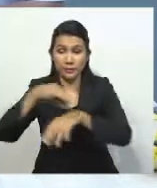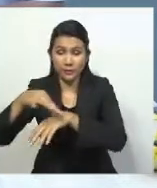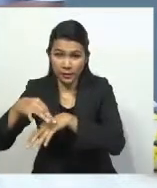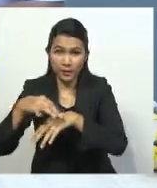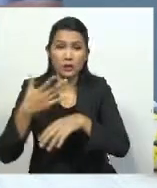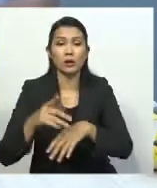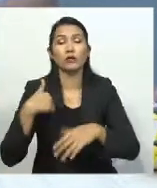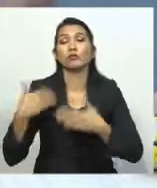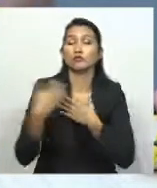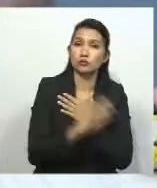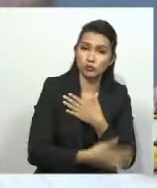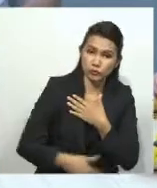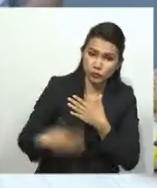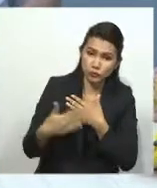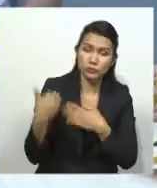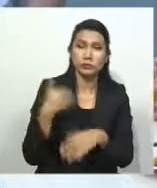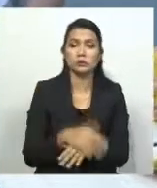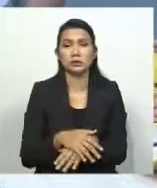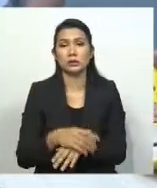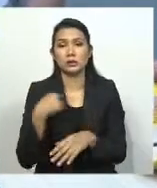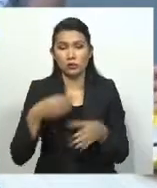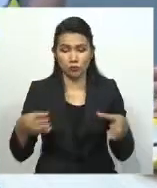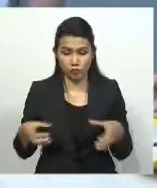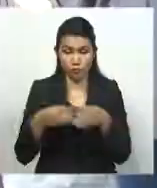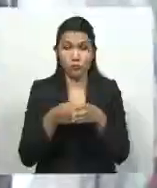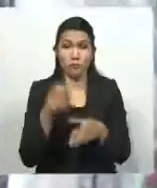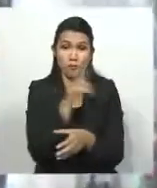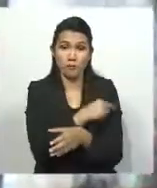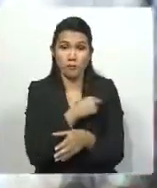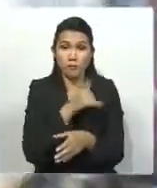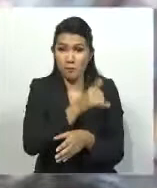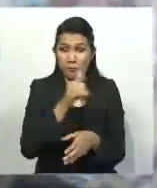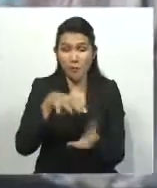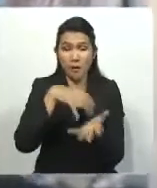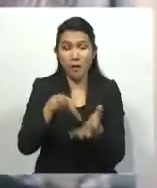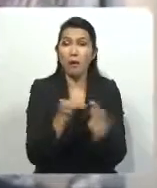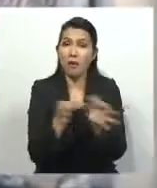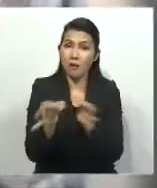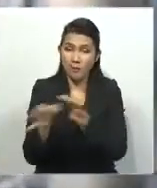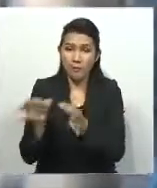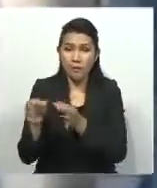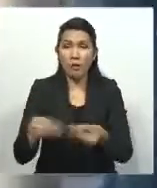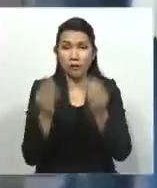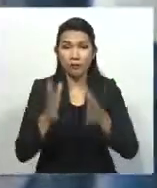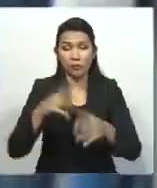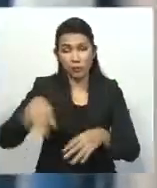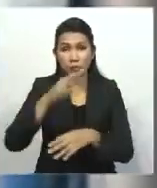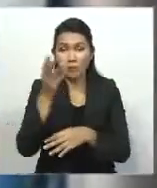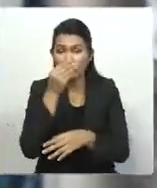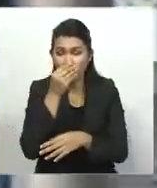วังดูแลสุขภาพอย่างใกล้ชิดมีการจัดทีมแพทย์ลงไปให้ความรู้แก่ประชาชนถึงการป้องกันตนเ